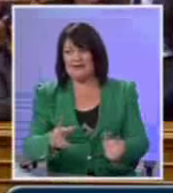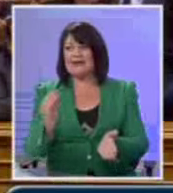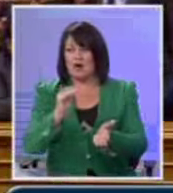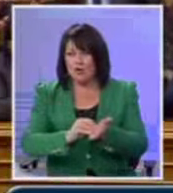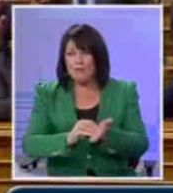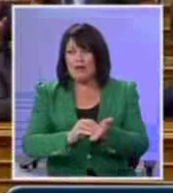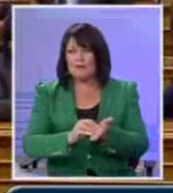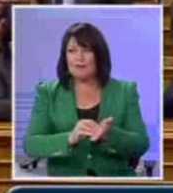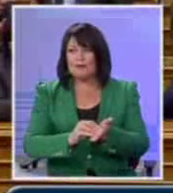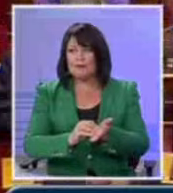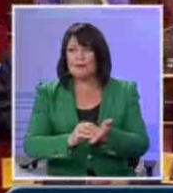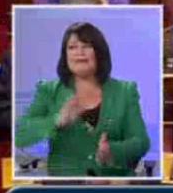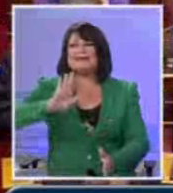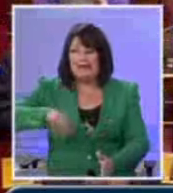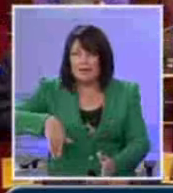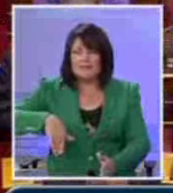επίσης,